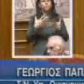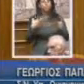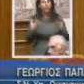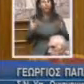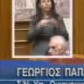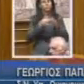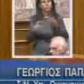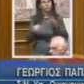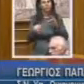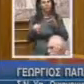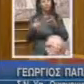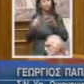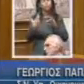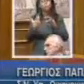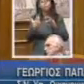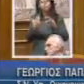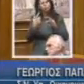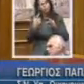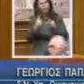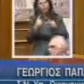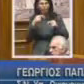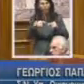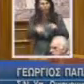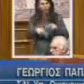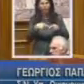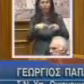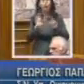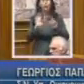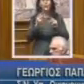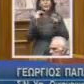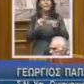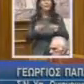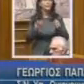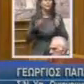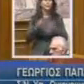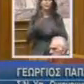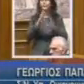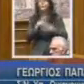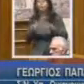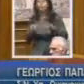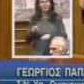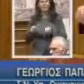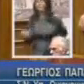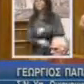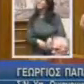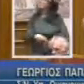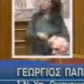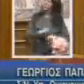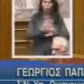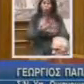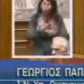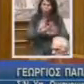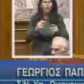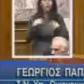μέτρα μόνιμου διαρθρωτικού χαρακτήρα, όχι ευκαιριακές λύσεις που θα κρύψουν απλώς το πρόβλημα κάτω από το χαλί για να το βρούμε πάλι μπροστά